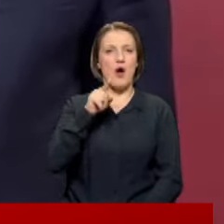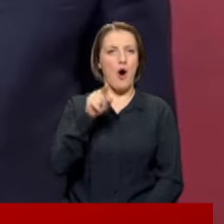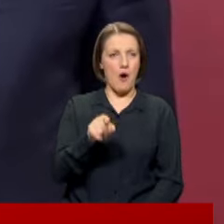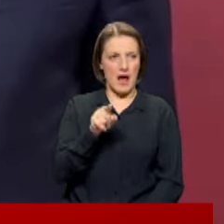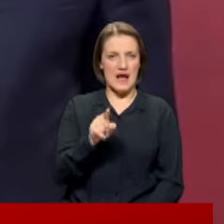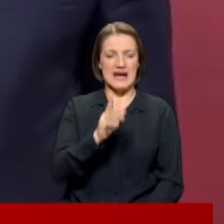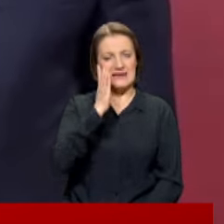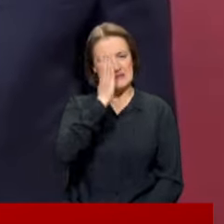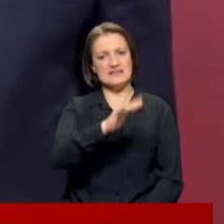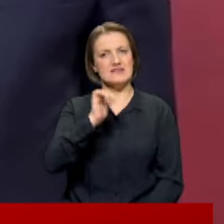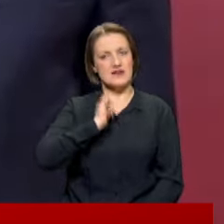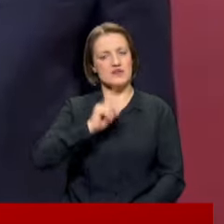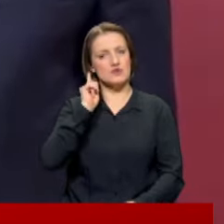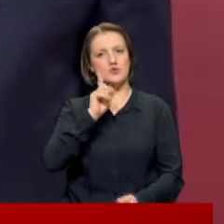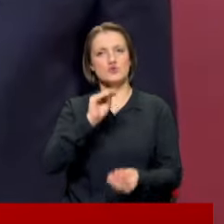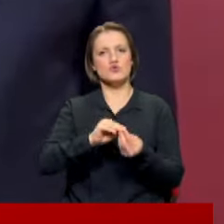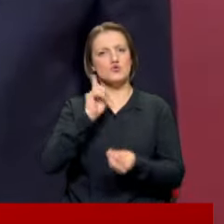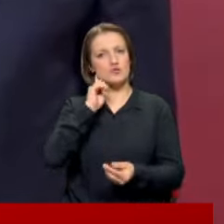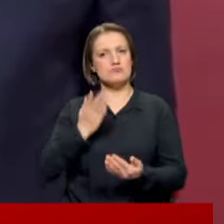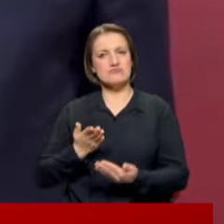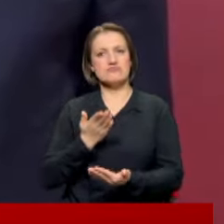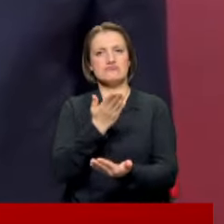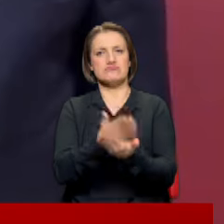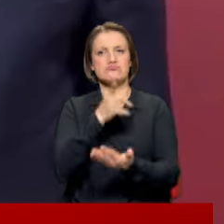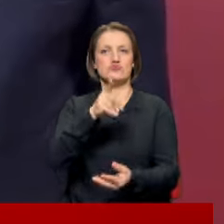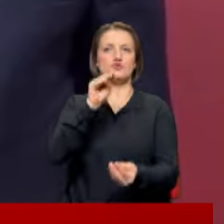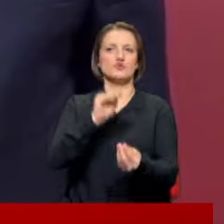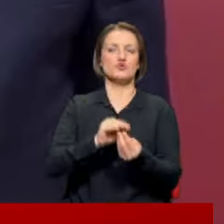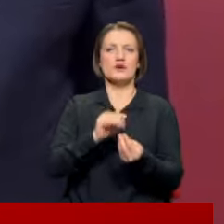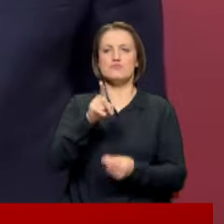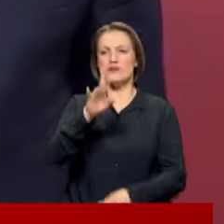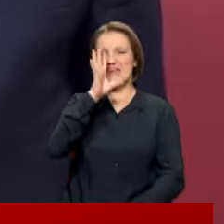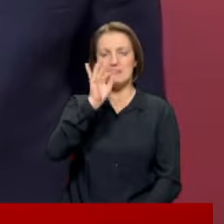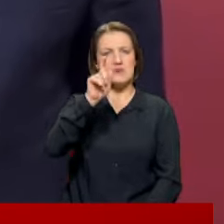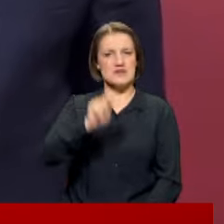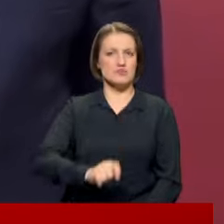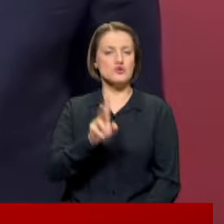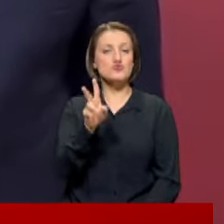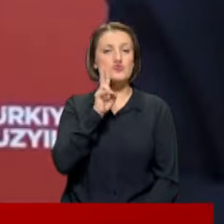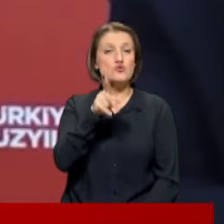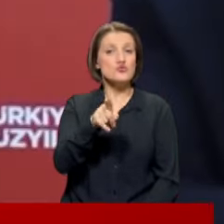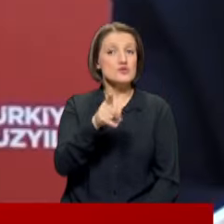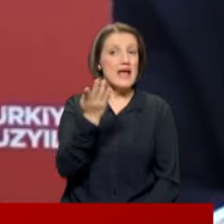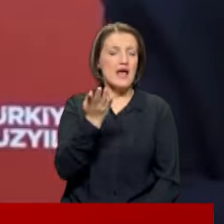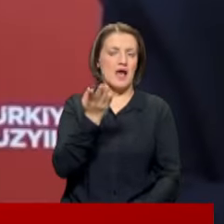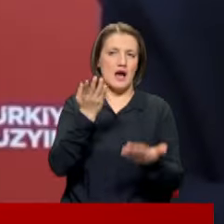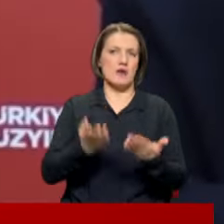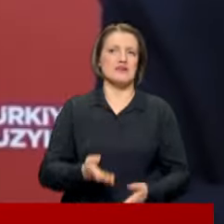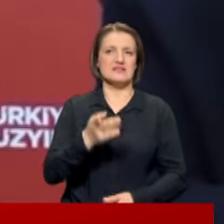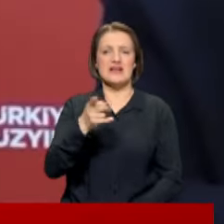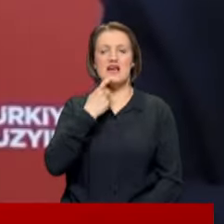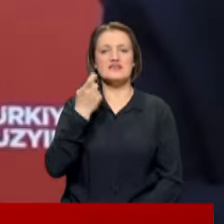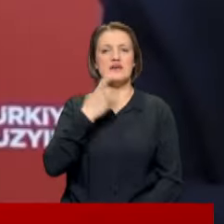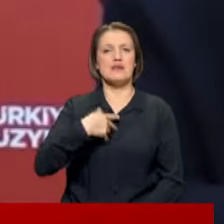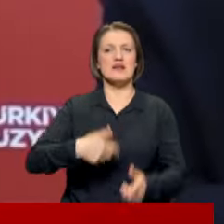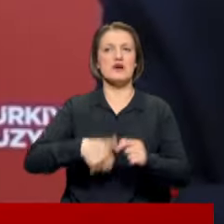orada gitsin, savcılığa suç duyurusunda bulunsun. Bu suçtur. Bunu kim yapıyorsa sonucuna katlansın. AK Partili eski belediye